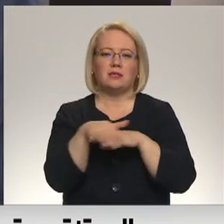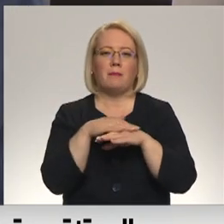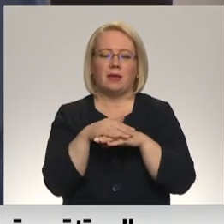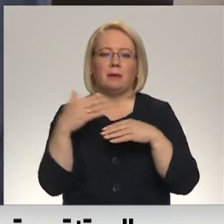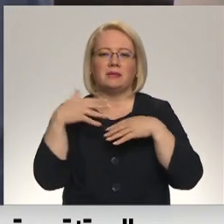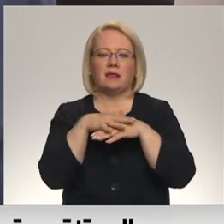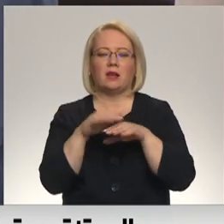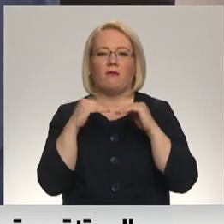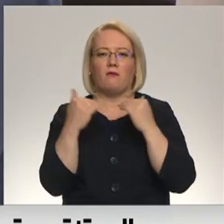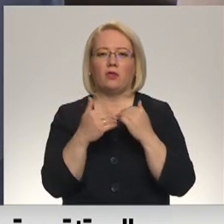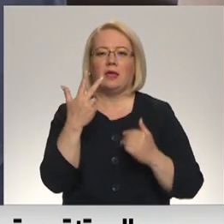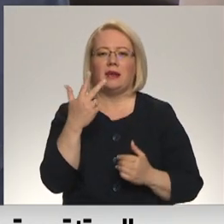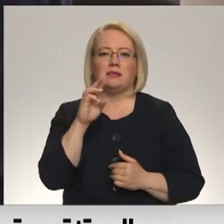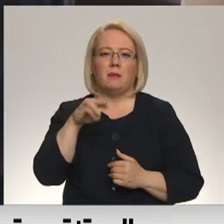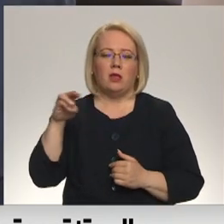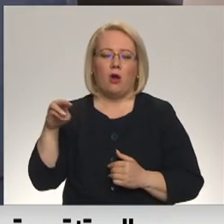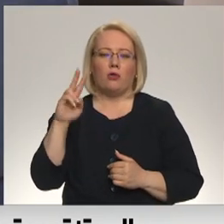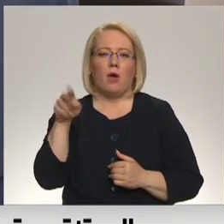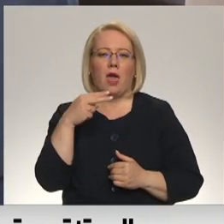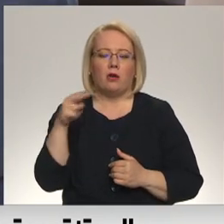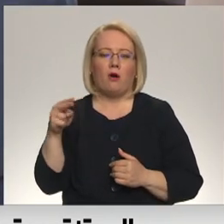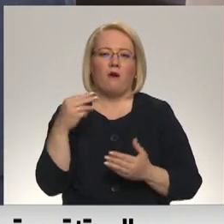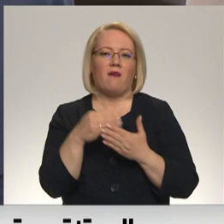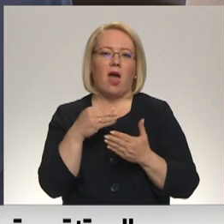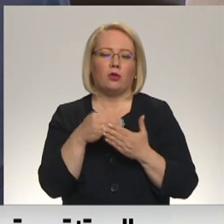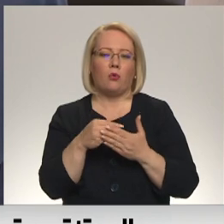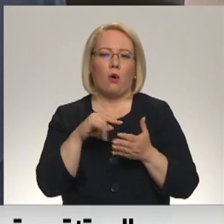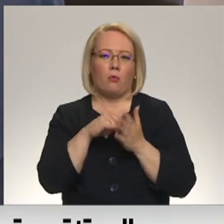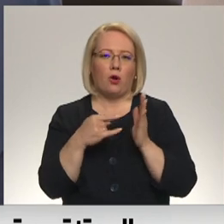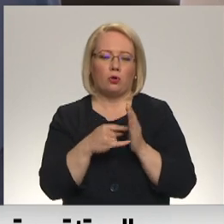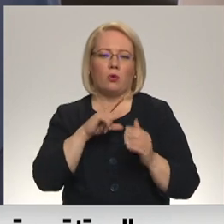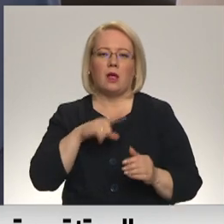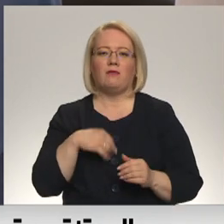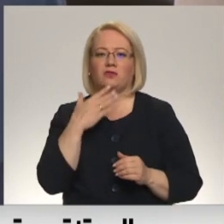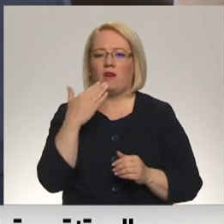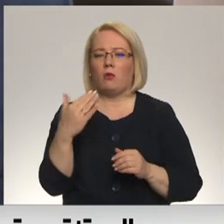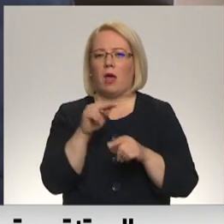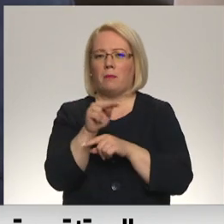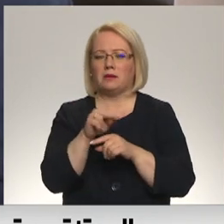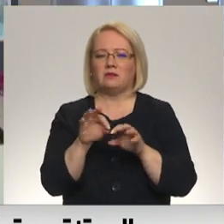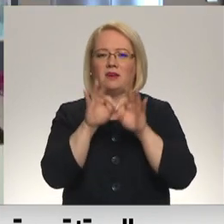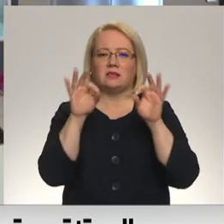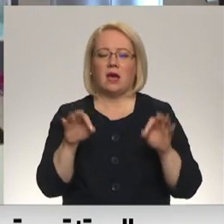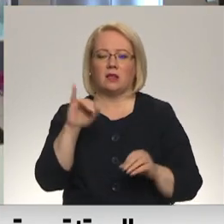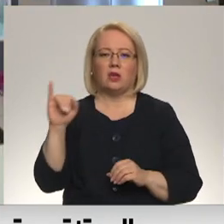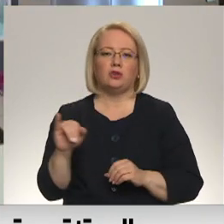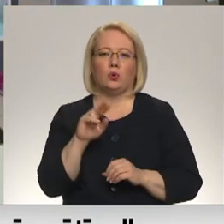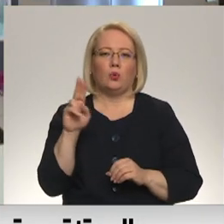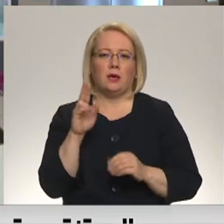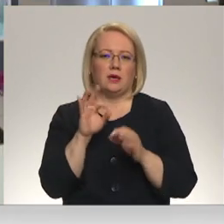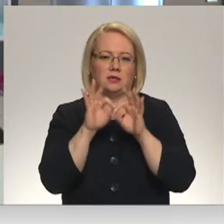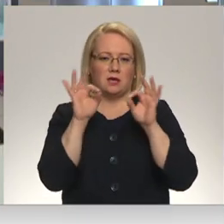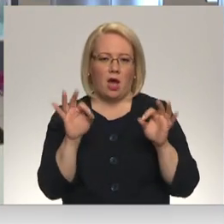fonda 3 miljonu eiro vērto projektu latviešu valodas apmācībai, kas varētu sākties jūnijas sākumā. Vairāk mums ir,